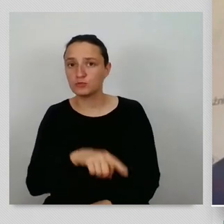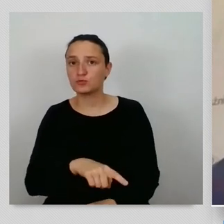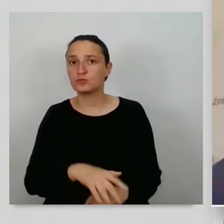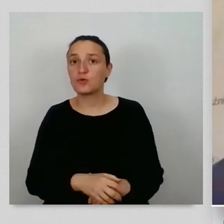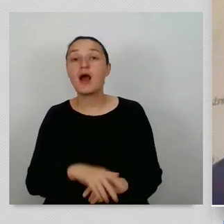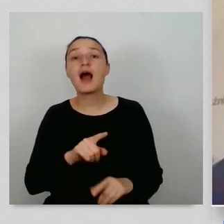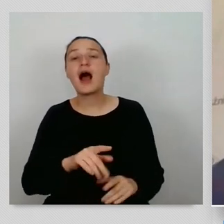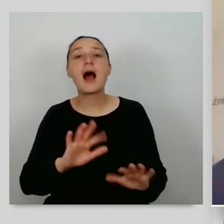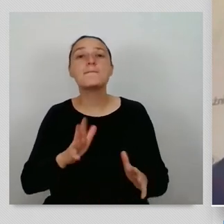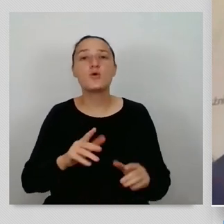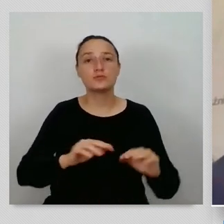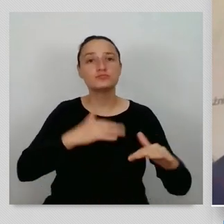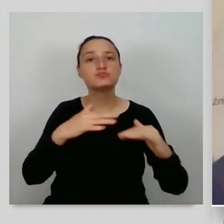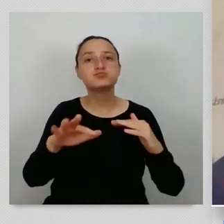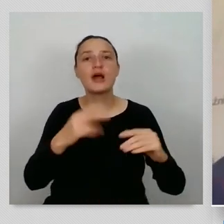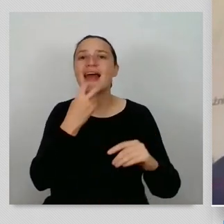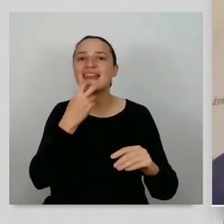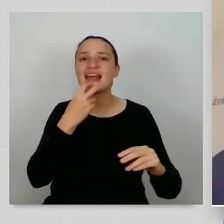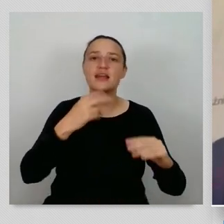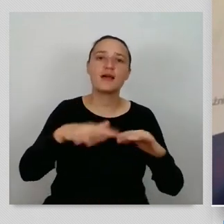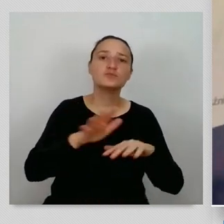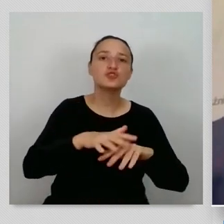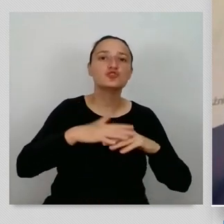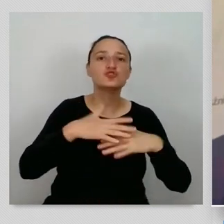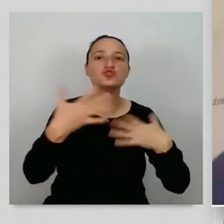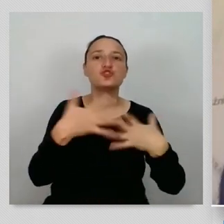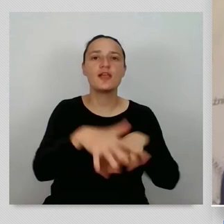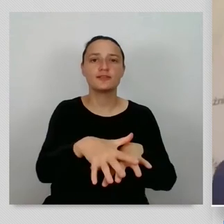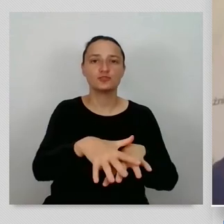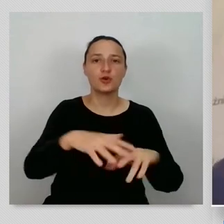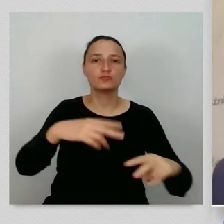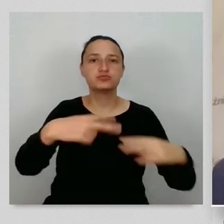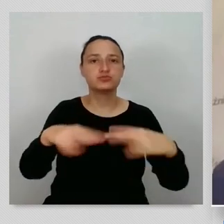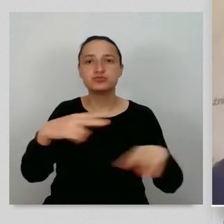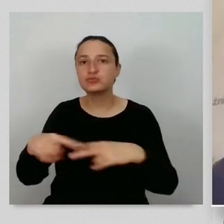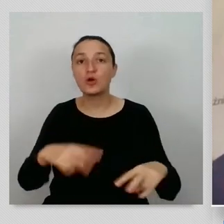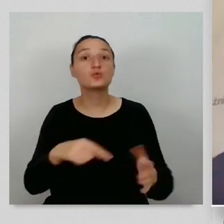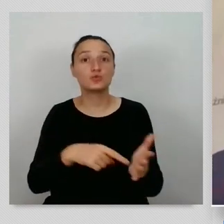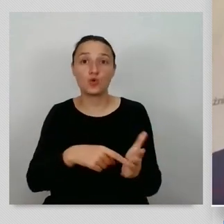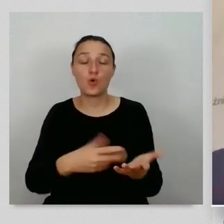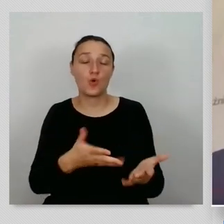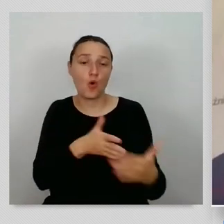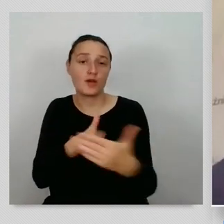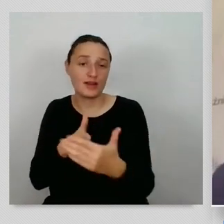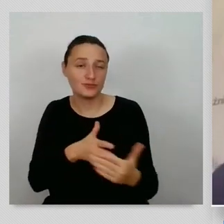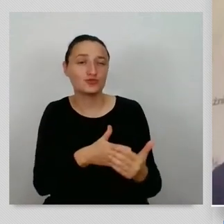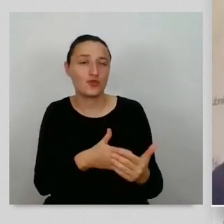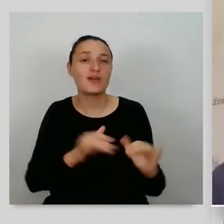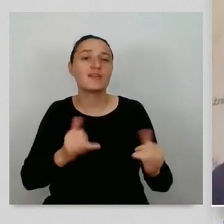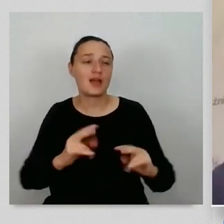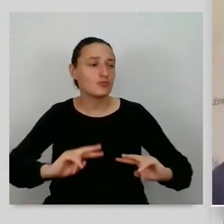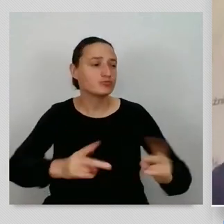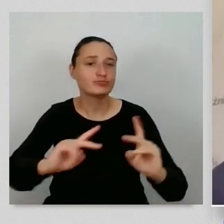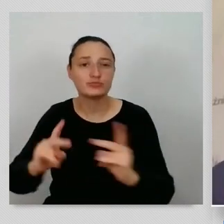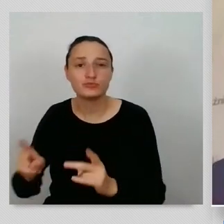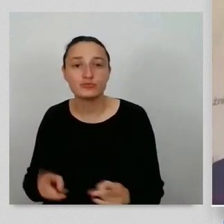ich przesyłu są wyczerpane. Więc tutaj ja bym raczej zmierzał w kierunku właśnie zbudowania możliwości przesyłu tej energii, którą